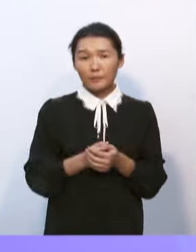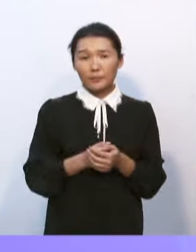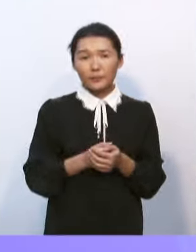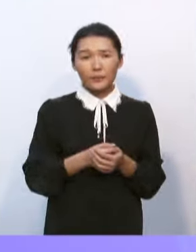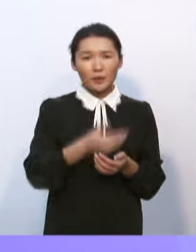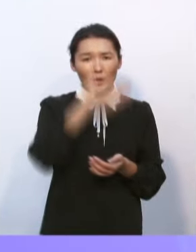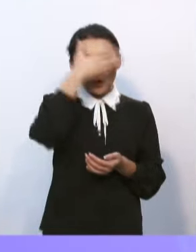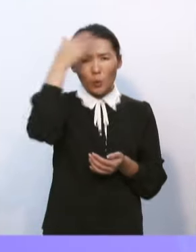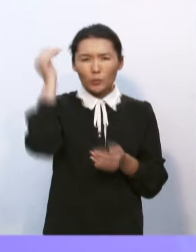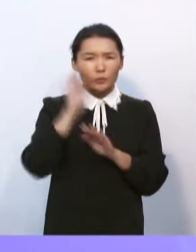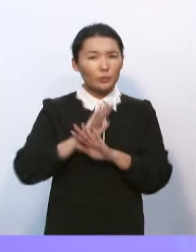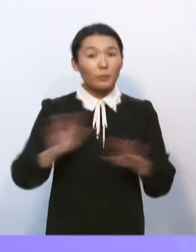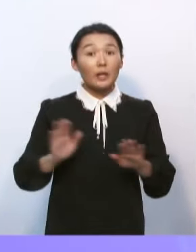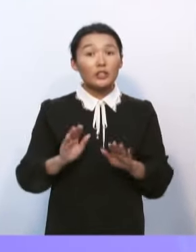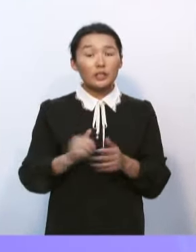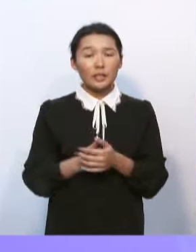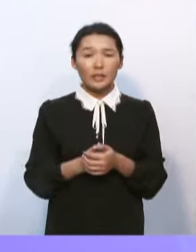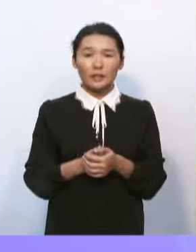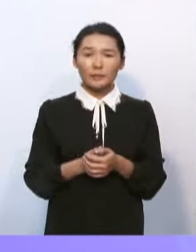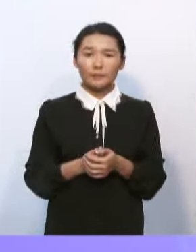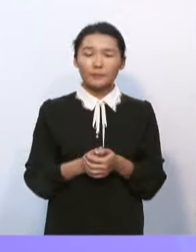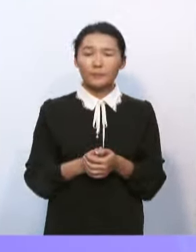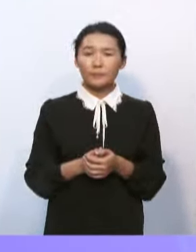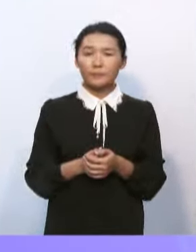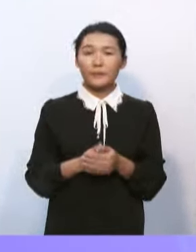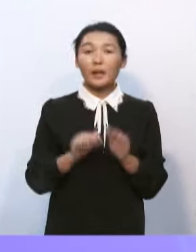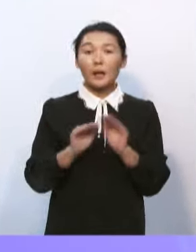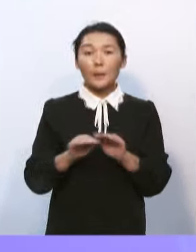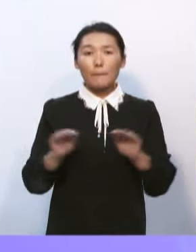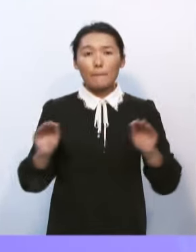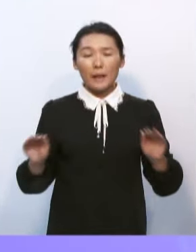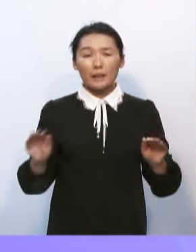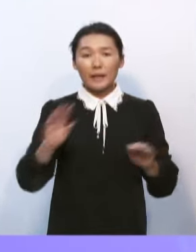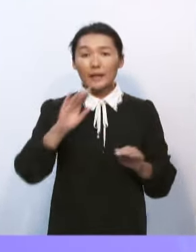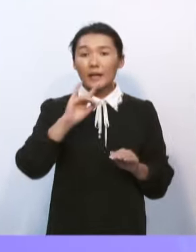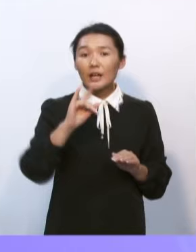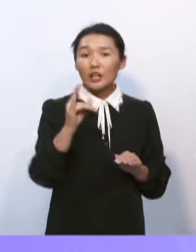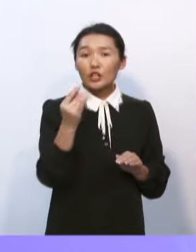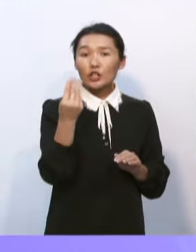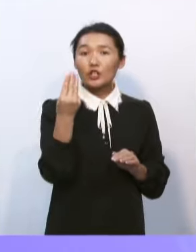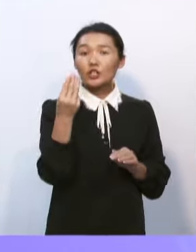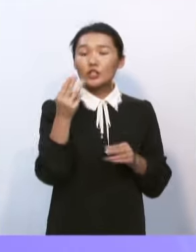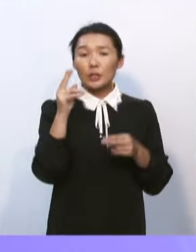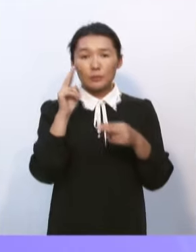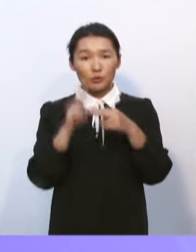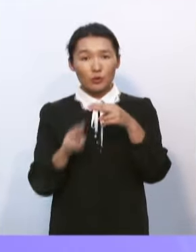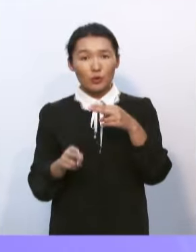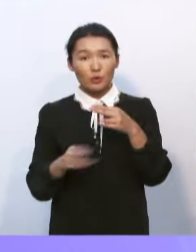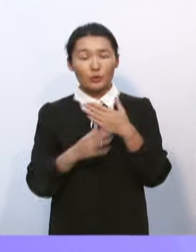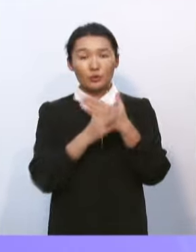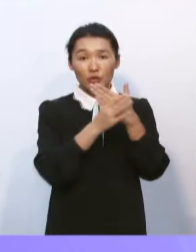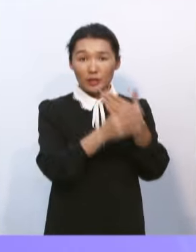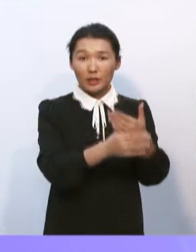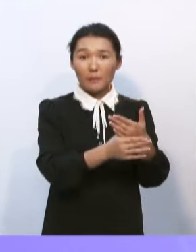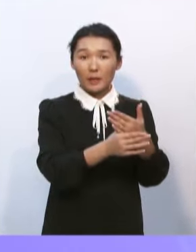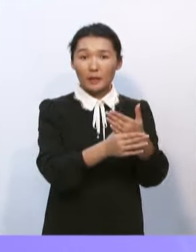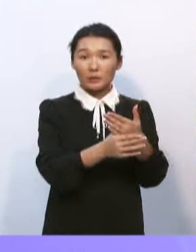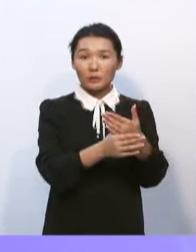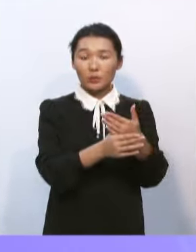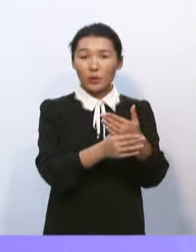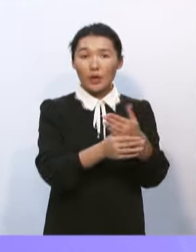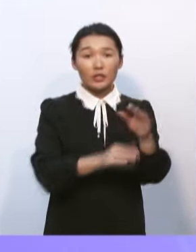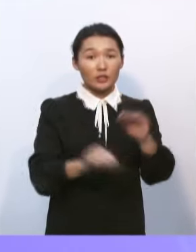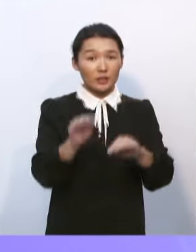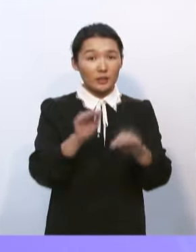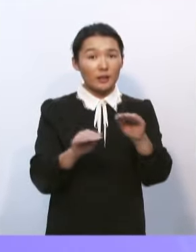унутпаш керек. Демек, балдар, ыш мүчөсүнүн жардамы аркылуу жасалат.